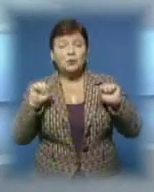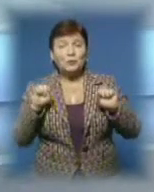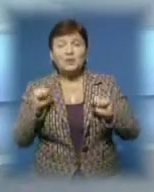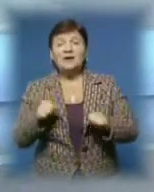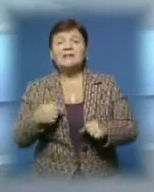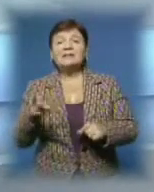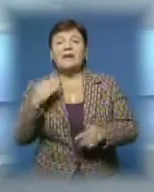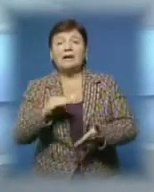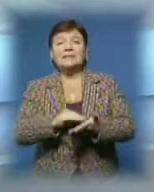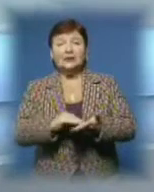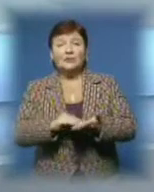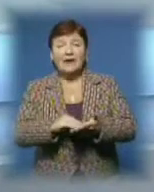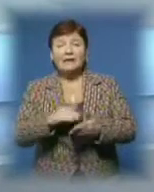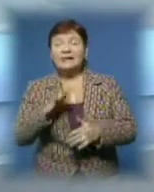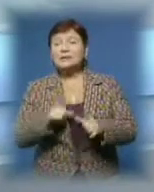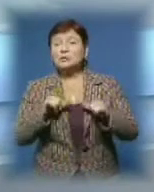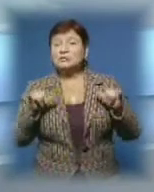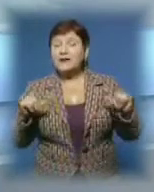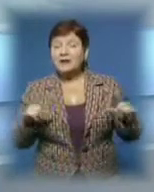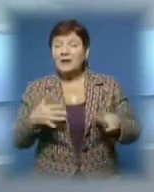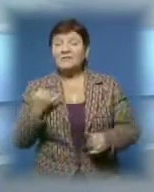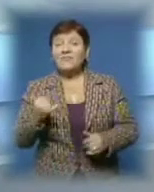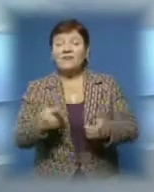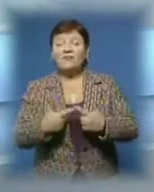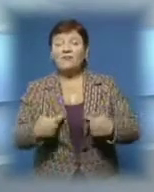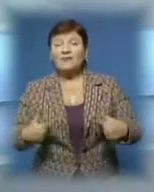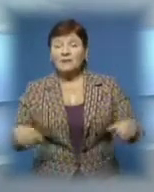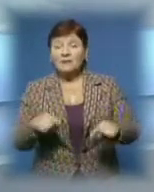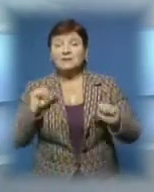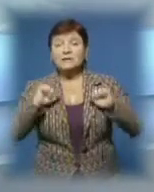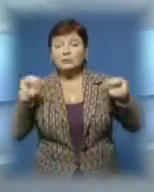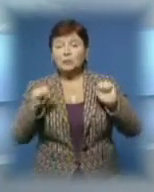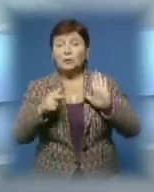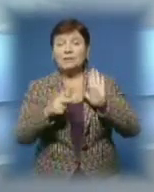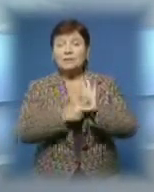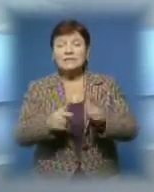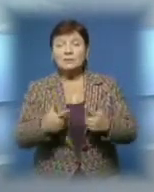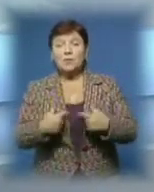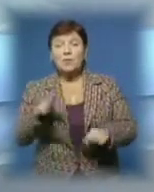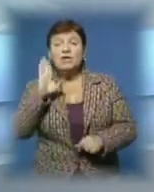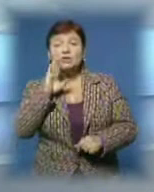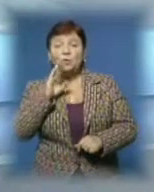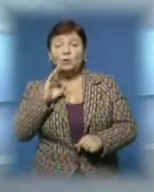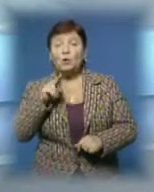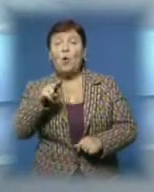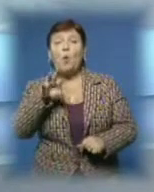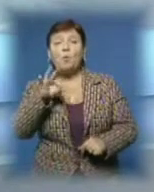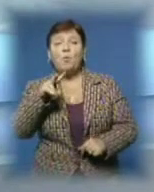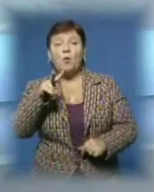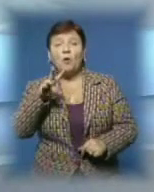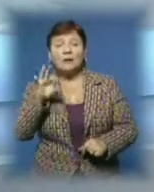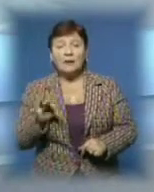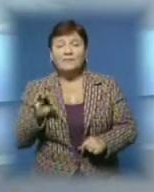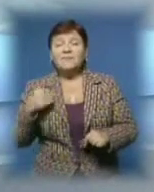об'єктів для тренувань, на жаль, не зростає. Нині у Федерації водних видів спорту 8 груп з водного поло, де тренують близько 140